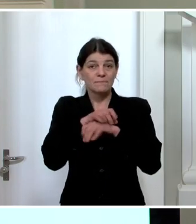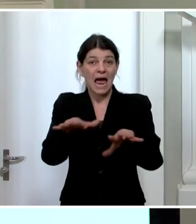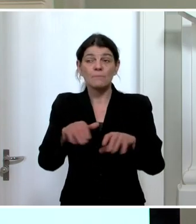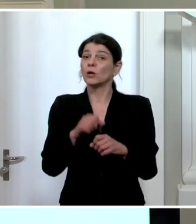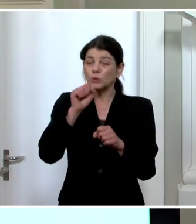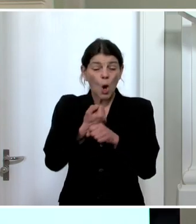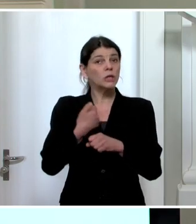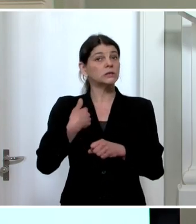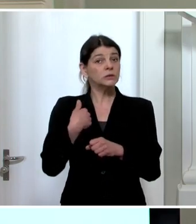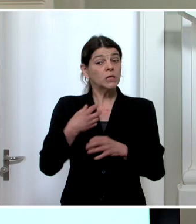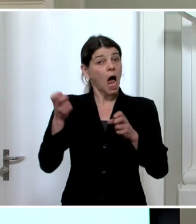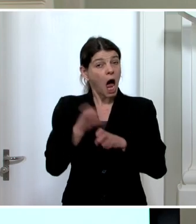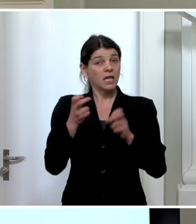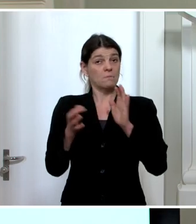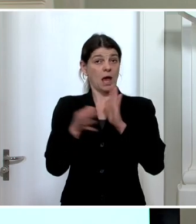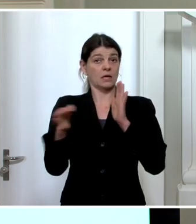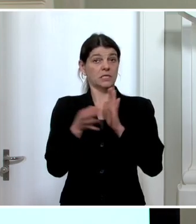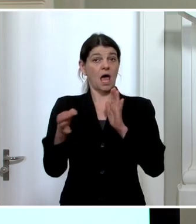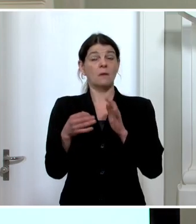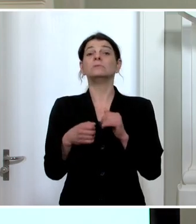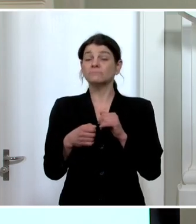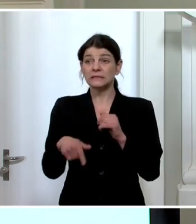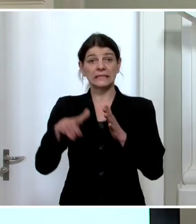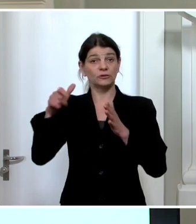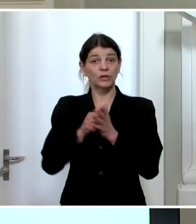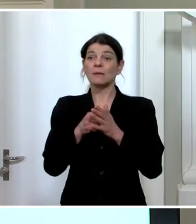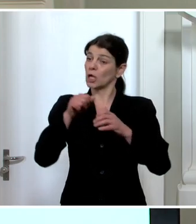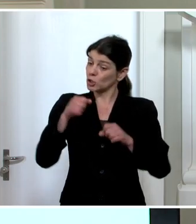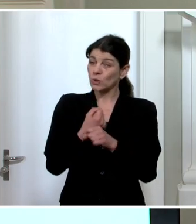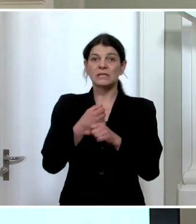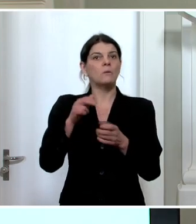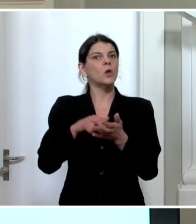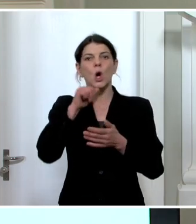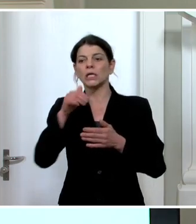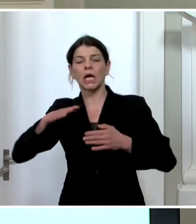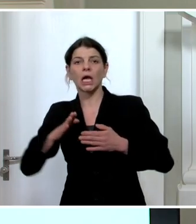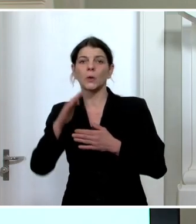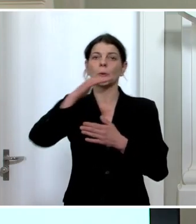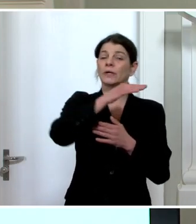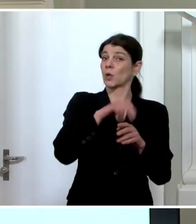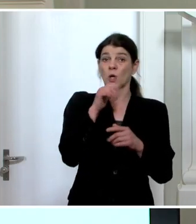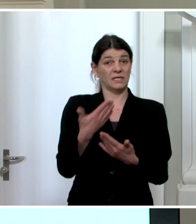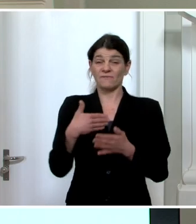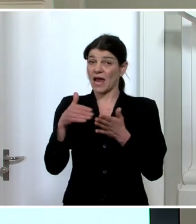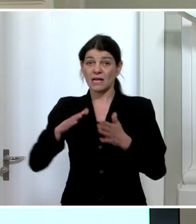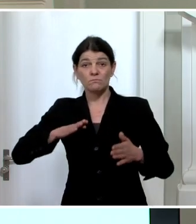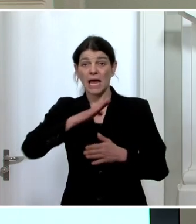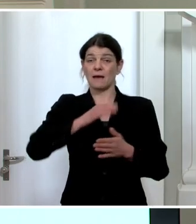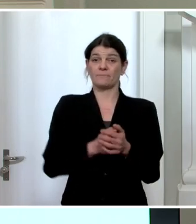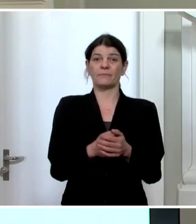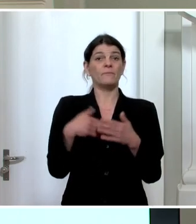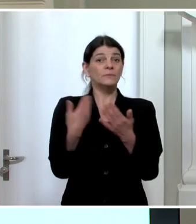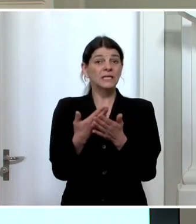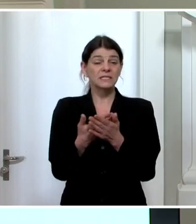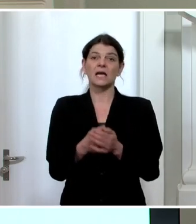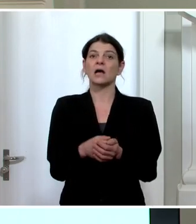der drastisch gesetzten Maßnahmen in Liechtenstein leider noch nicht stabilisiert hat. Wir müssen